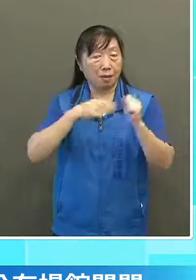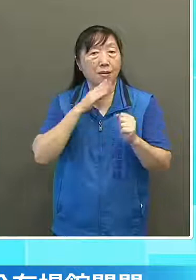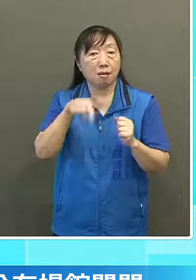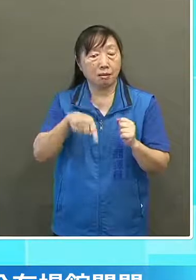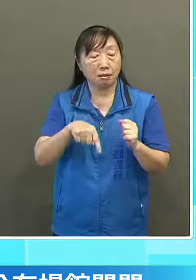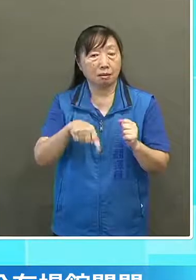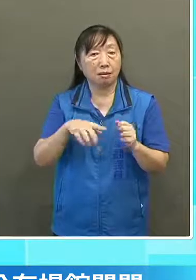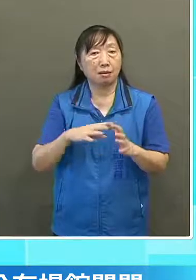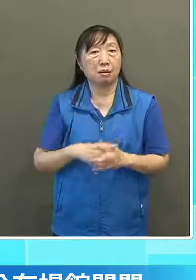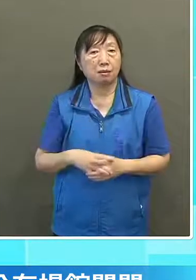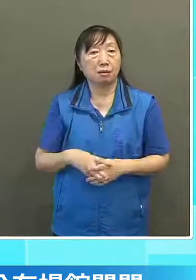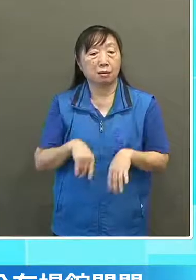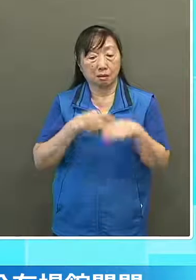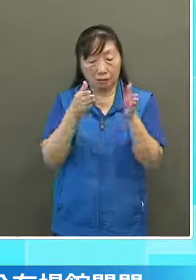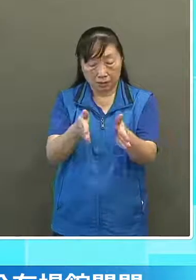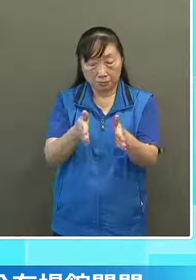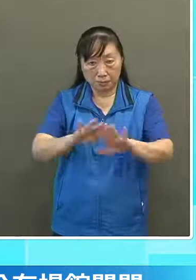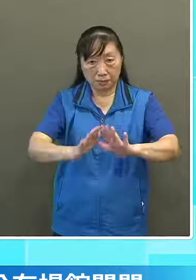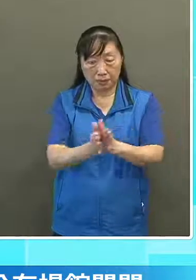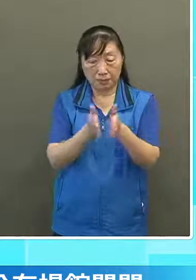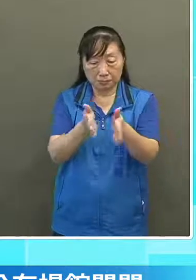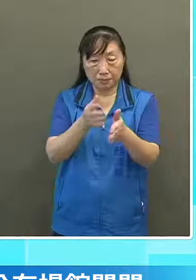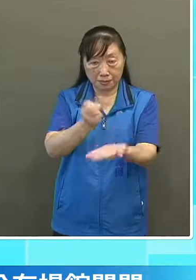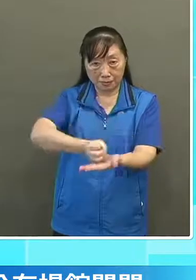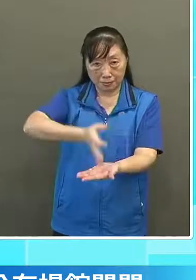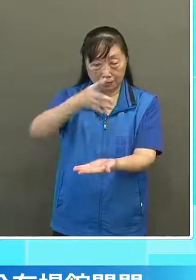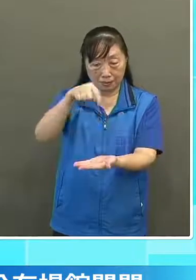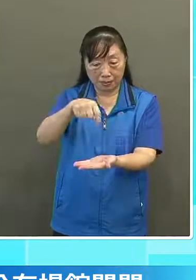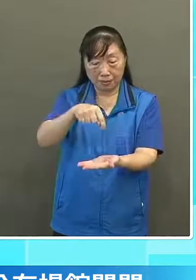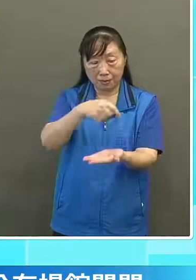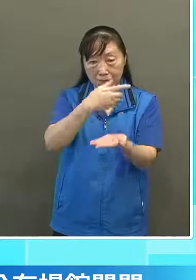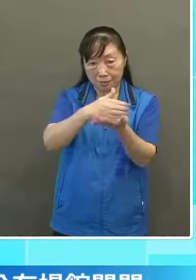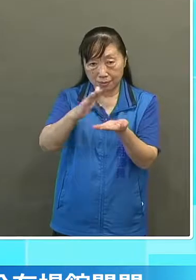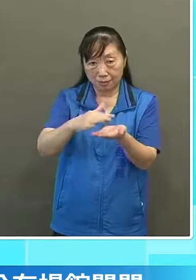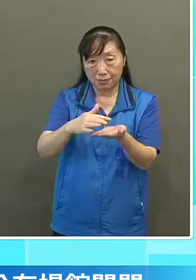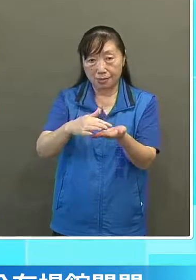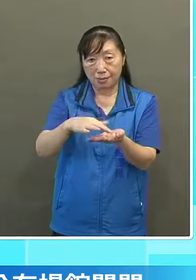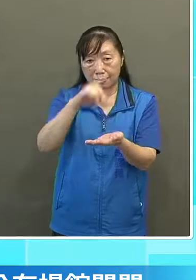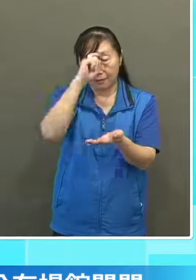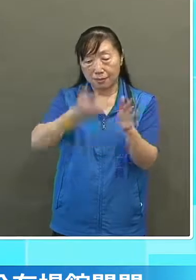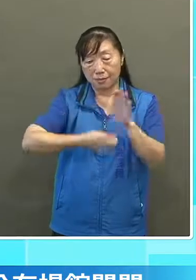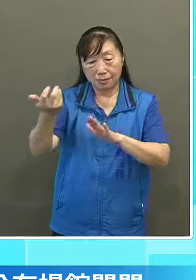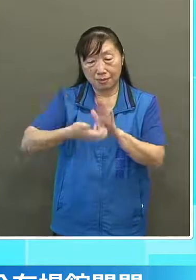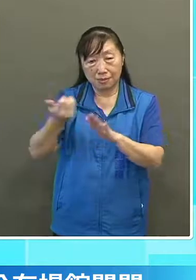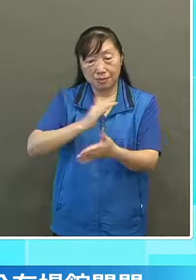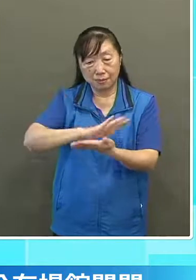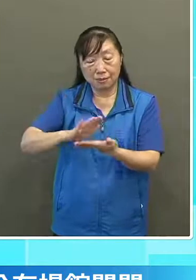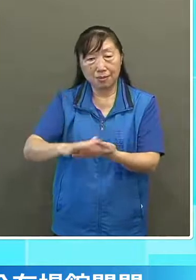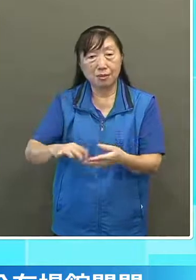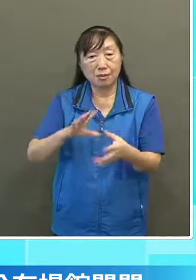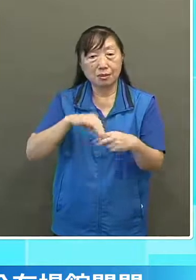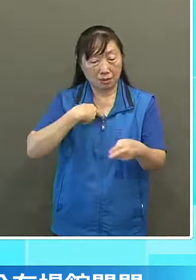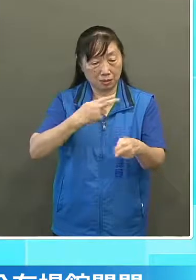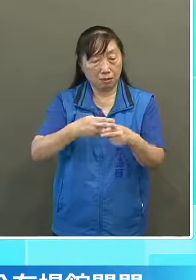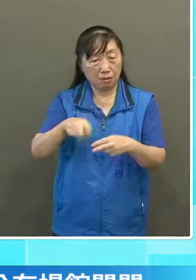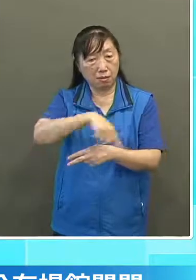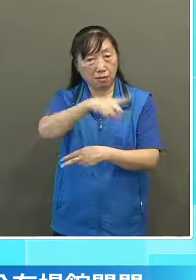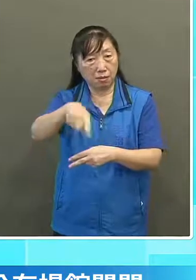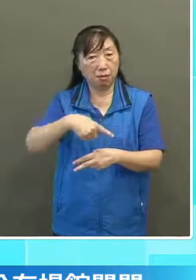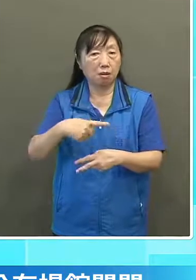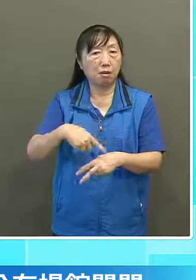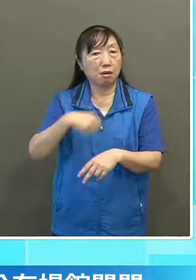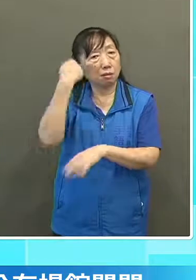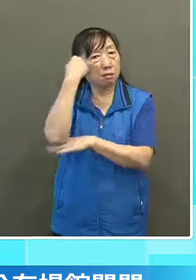后，我们就立即启动社区大楼的清空。当时我相信很多的住户已经都上班